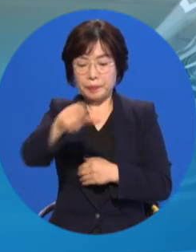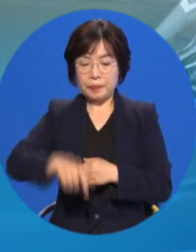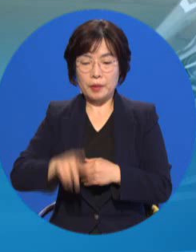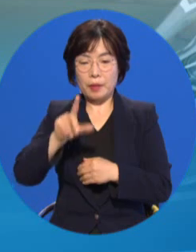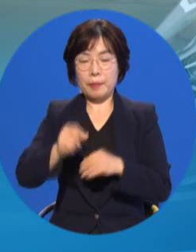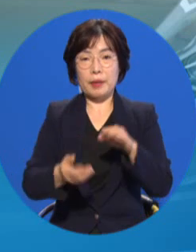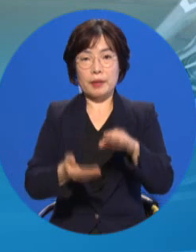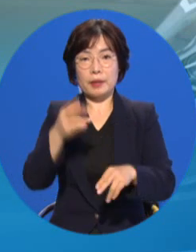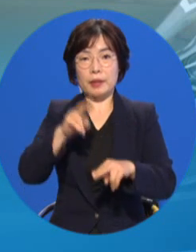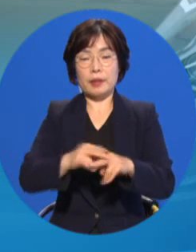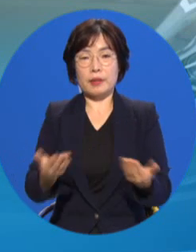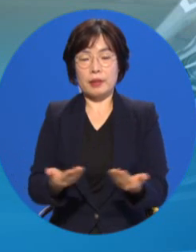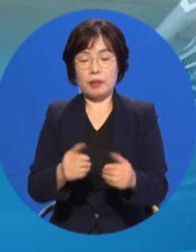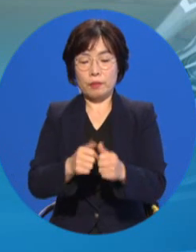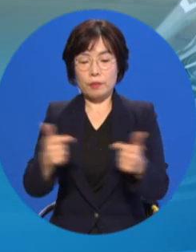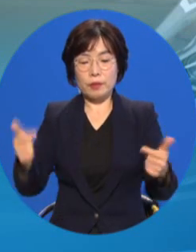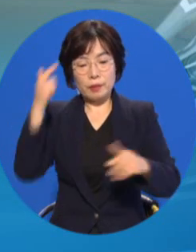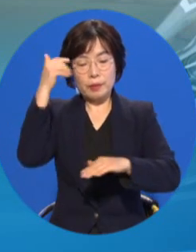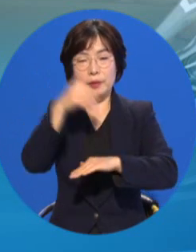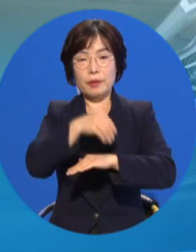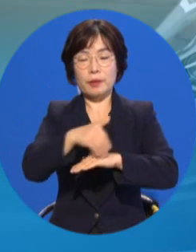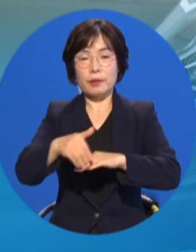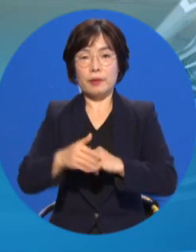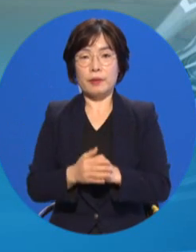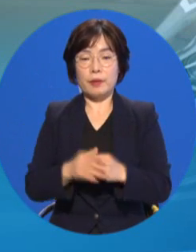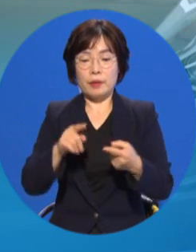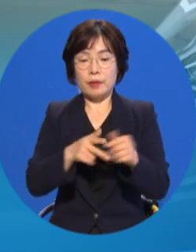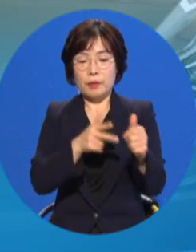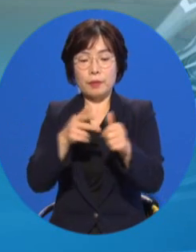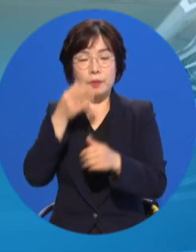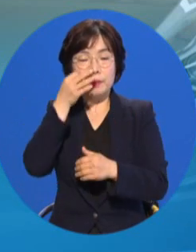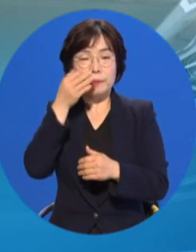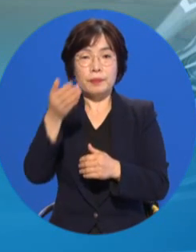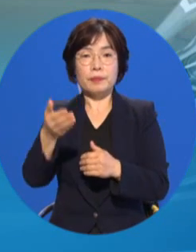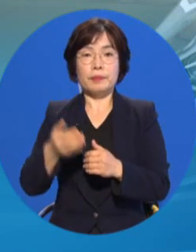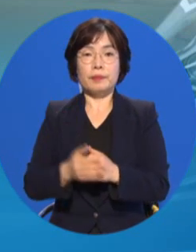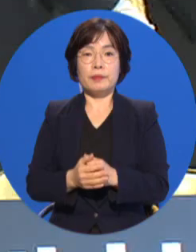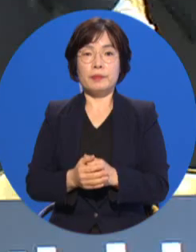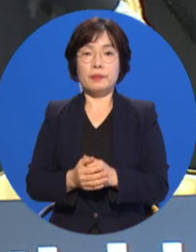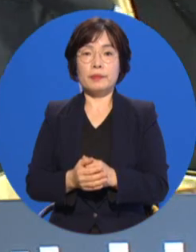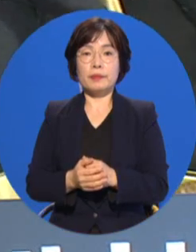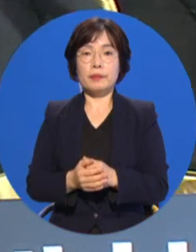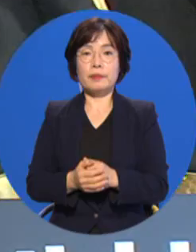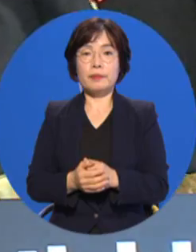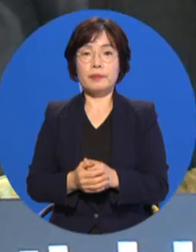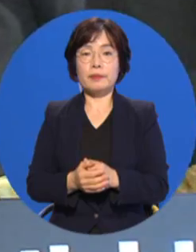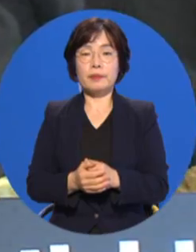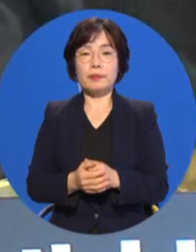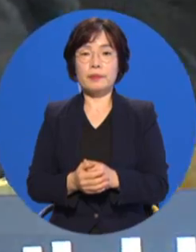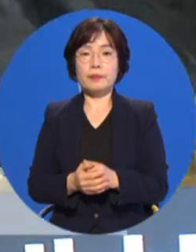넘는 일자리가 창출될 것으로 기대되고 있습니다. 송정근 기자가 취재했습니다.